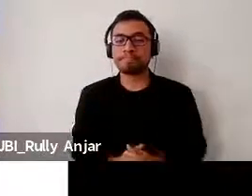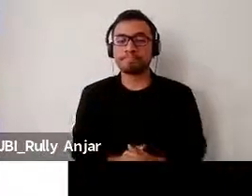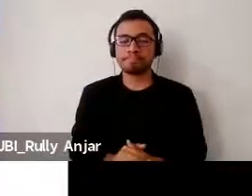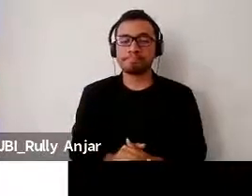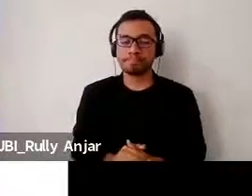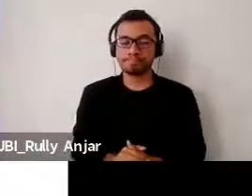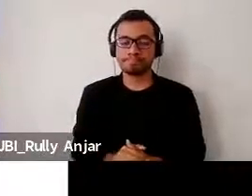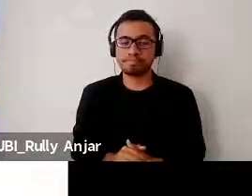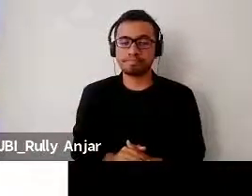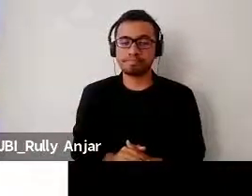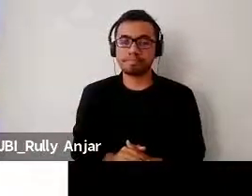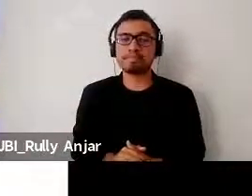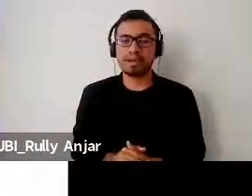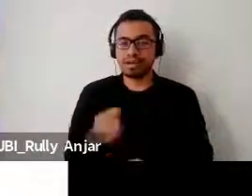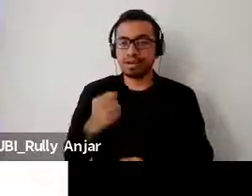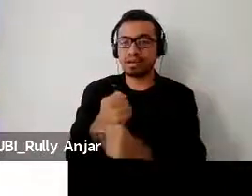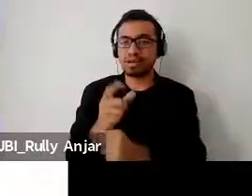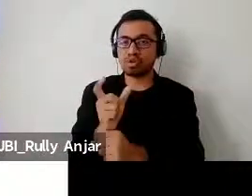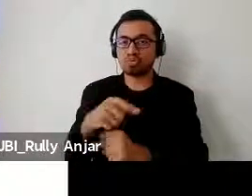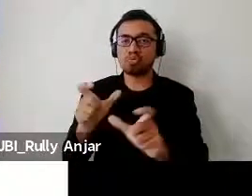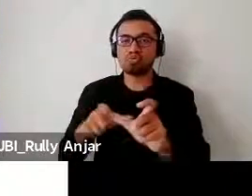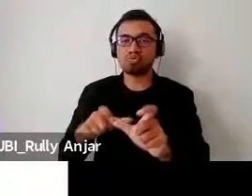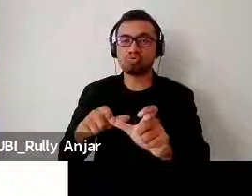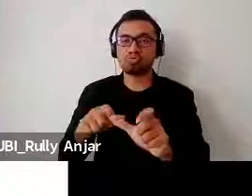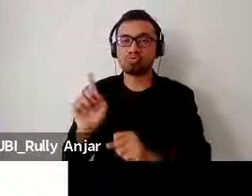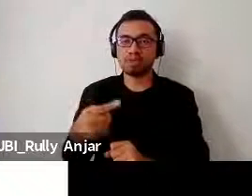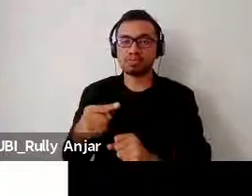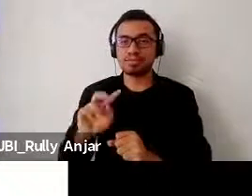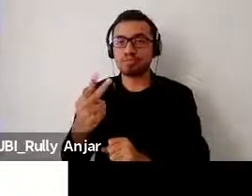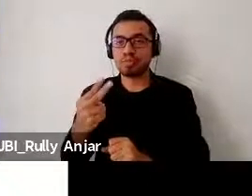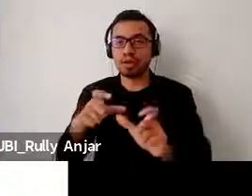masih gugus tugasnya itu menjadi satgas, walaupun sekarang ada